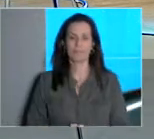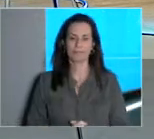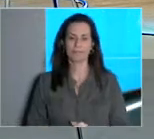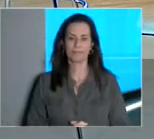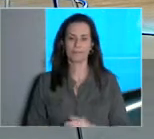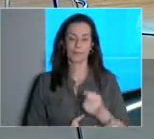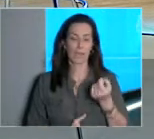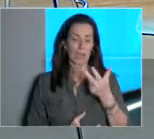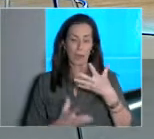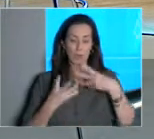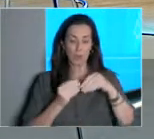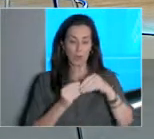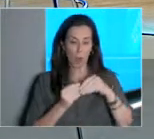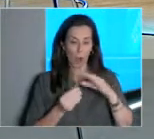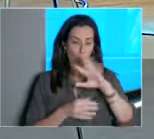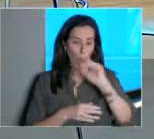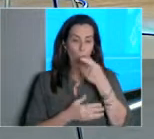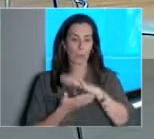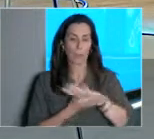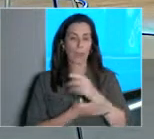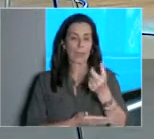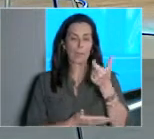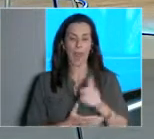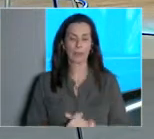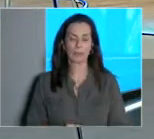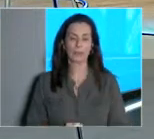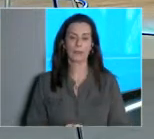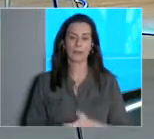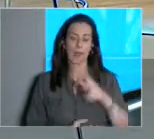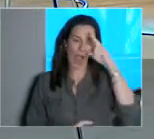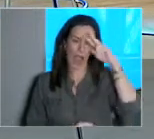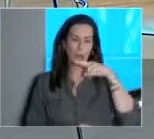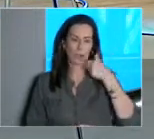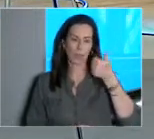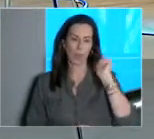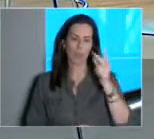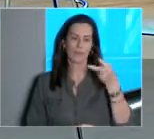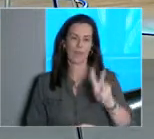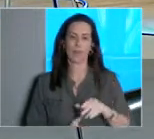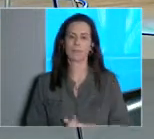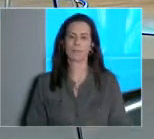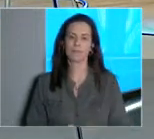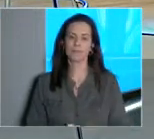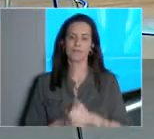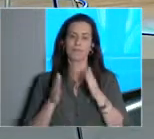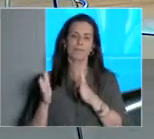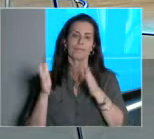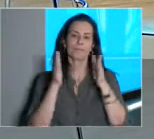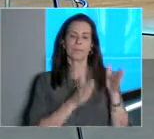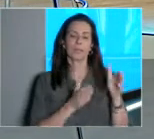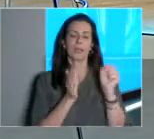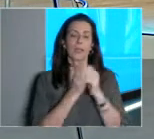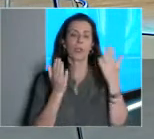לקחה כמעט משפחה שלמה. וגם אתמול נפטר האב. ישראל היום,